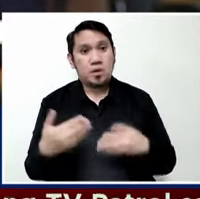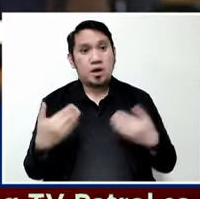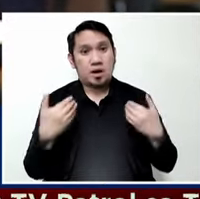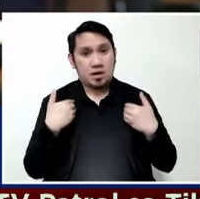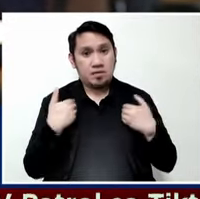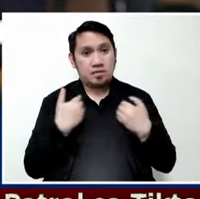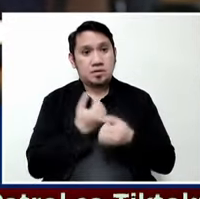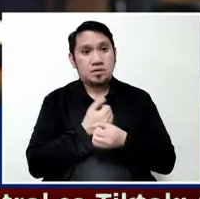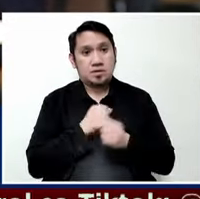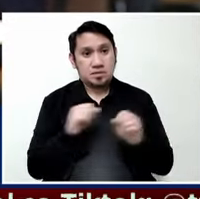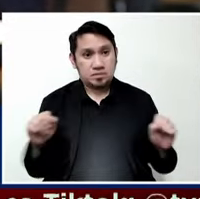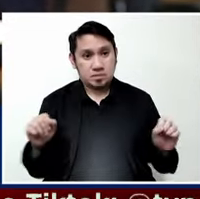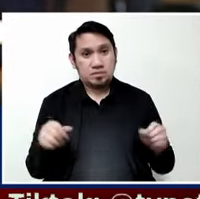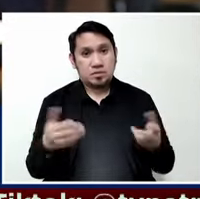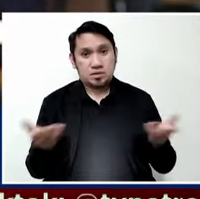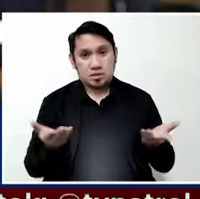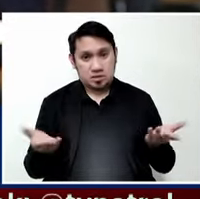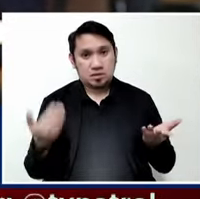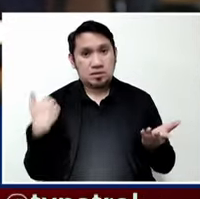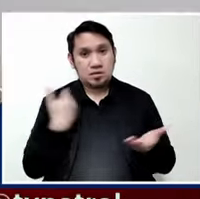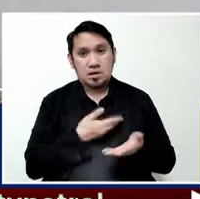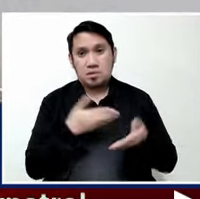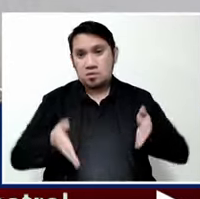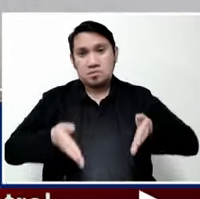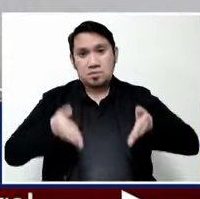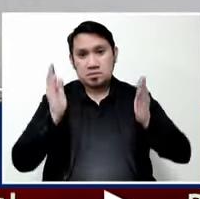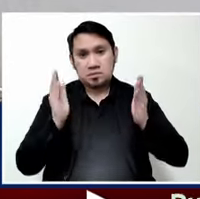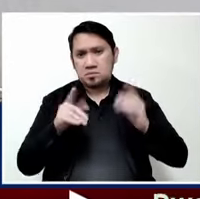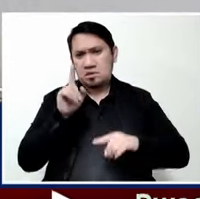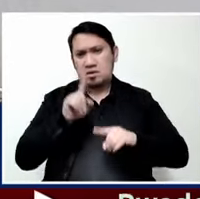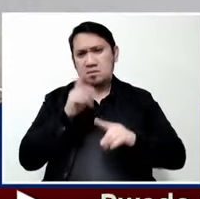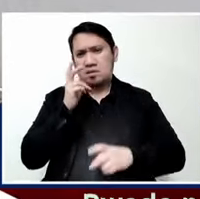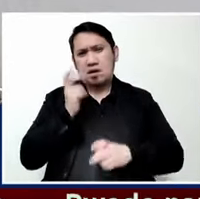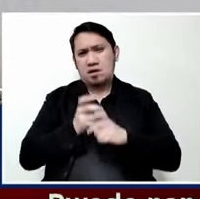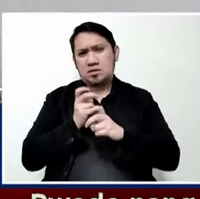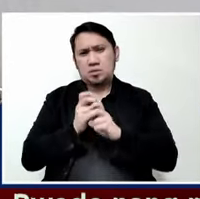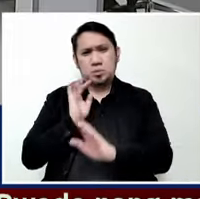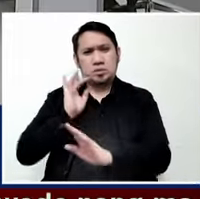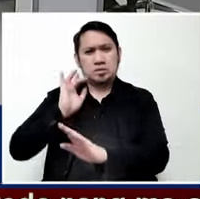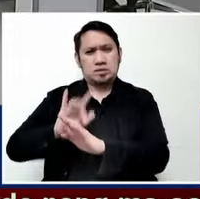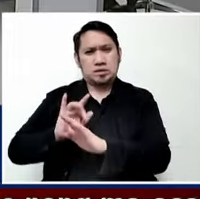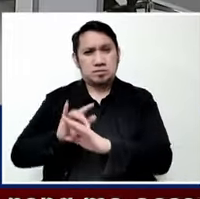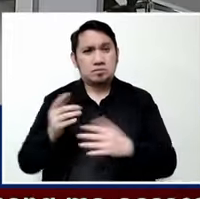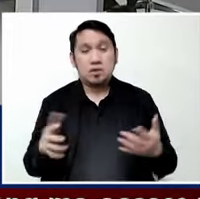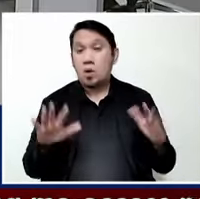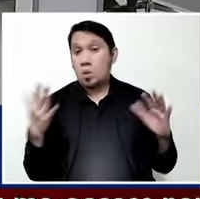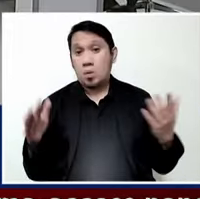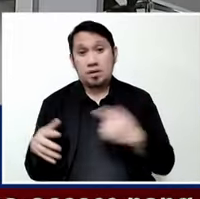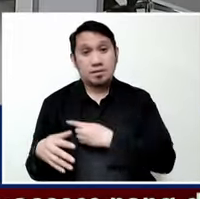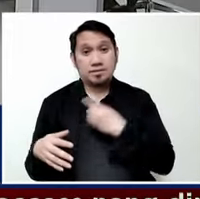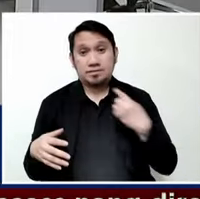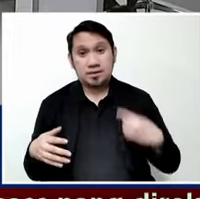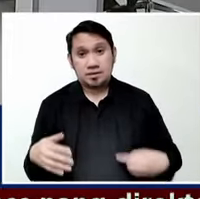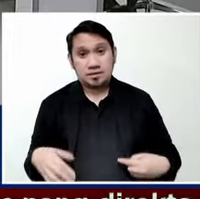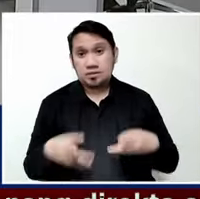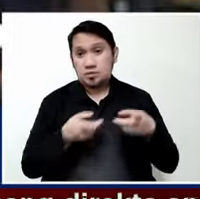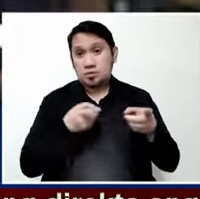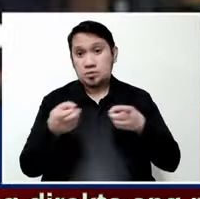security sa premises pa lang, mahirapan na siya. Wala rin umanong Chinese na nagmamando sa